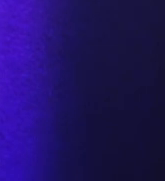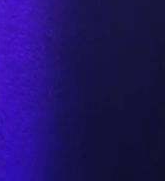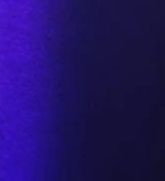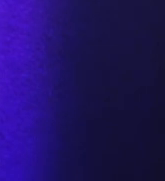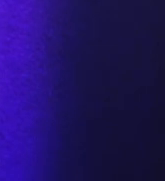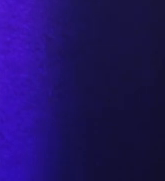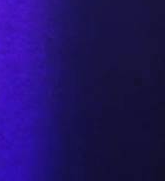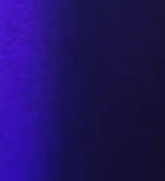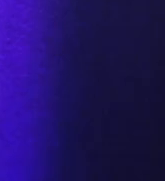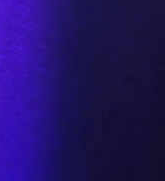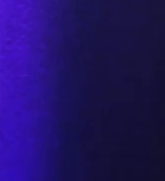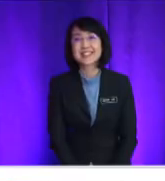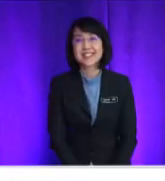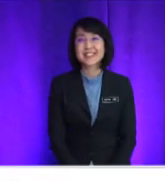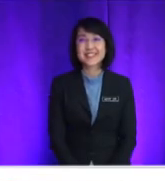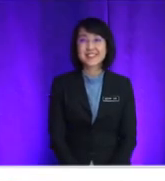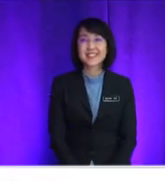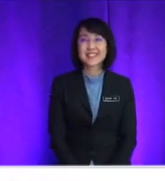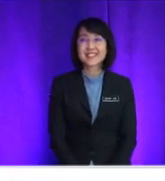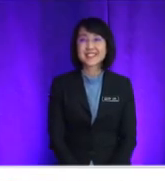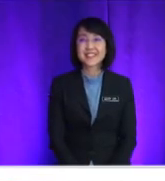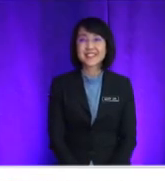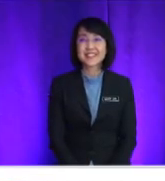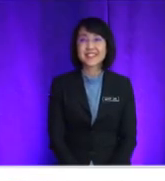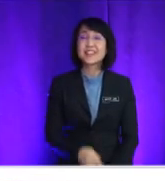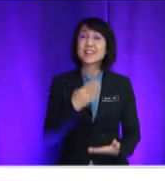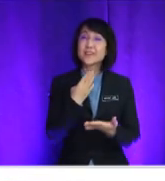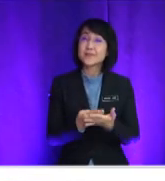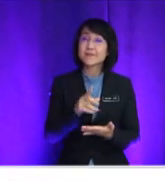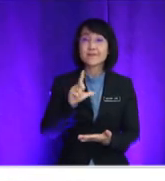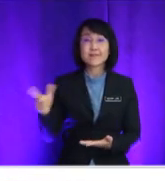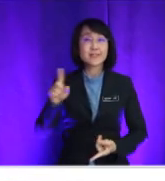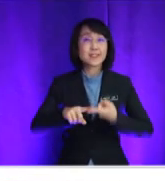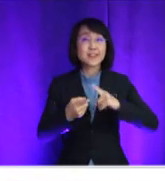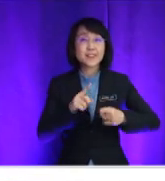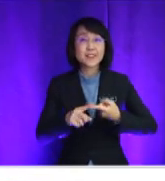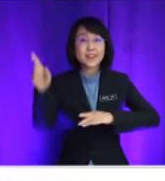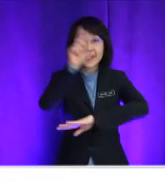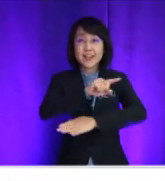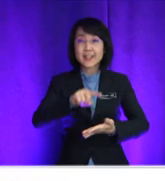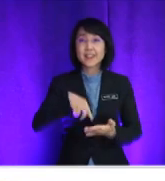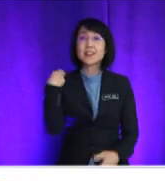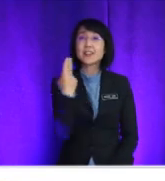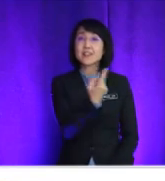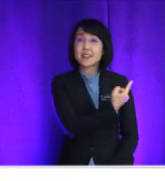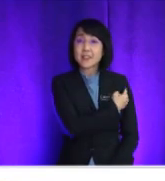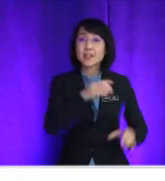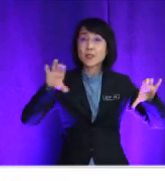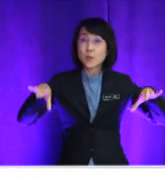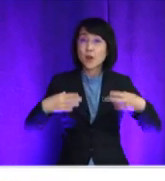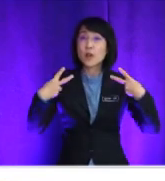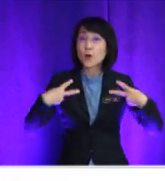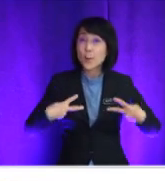hari ini Oke baiklah kawan-kawan hari ini kita nama hasilkan Rompi apa itu rompi